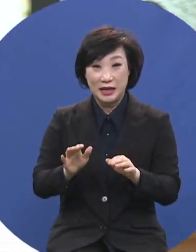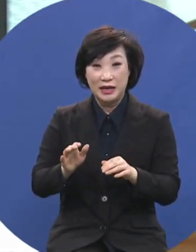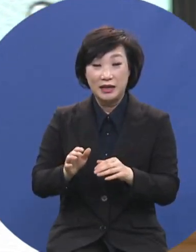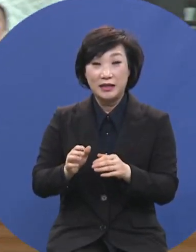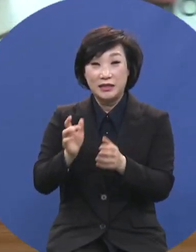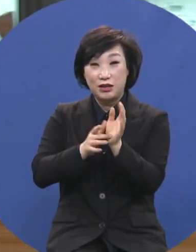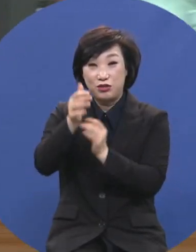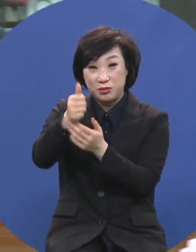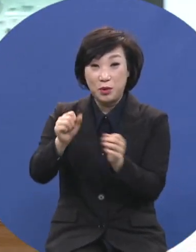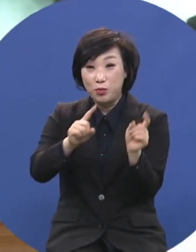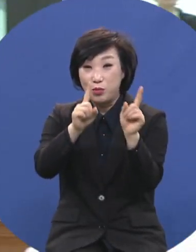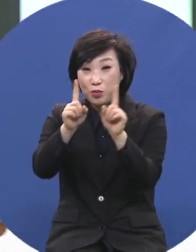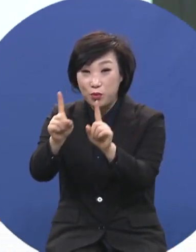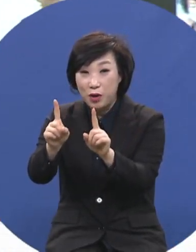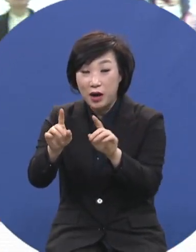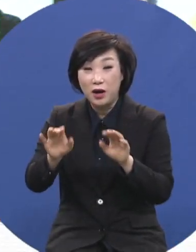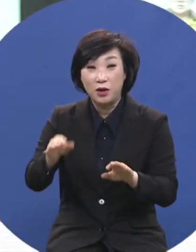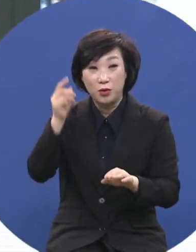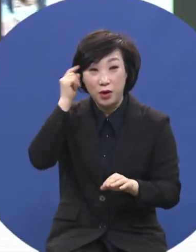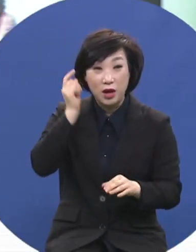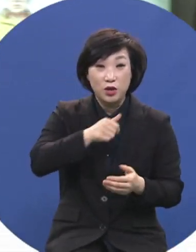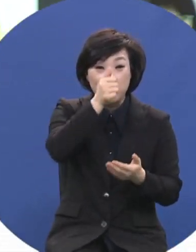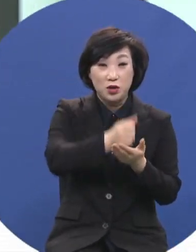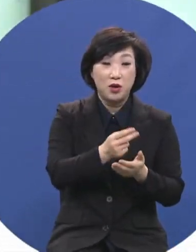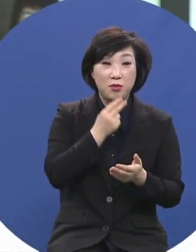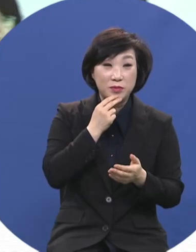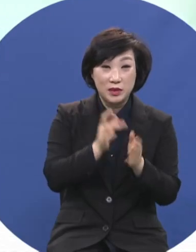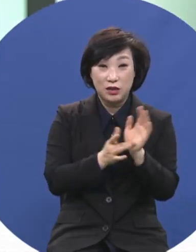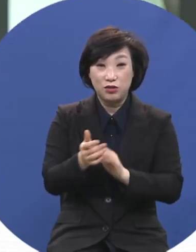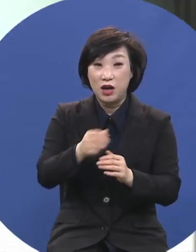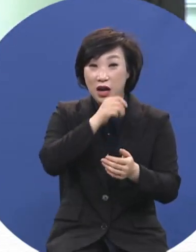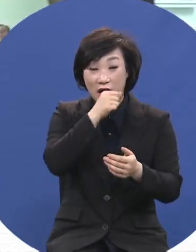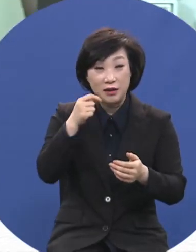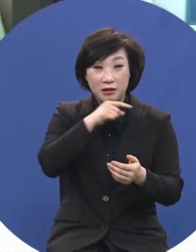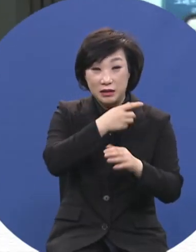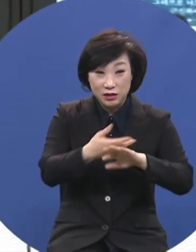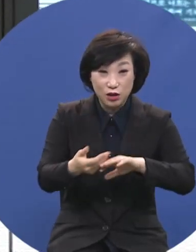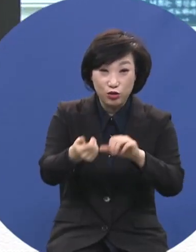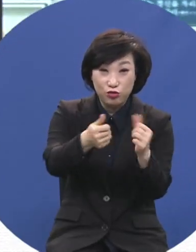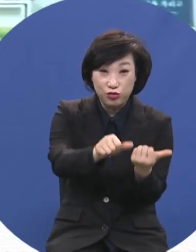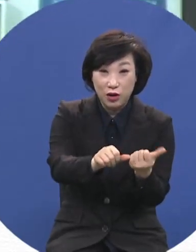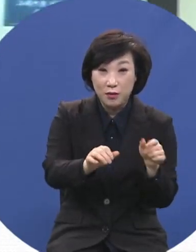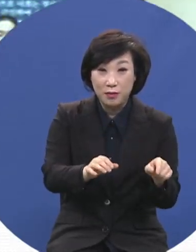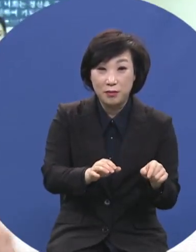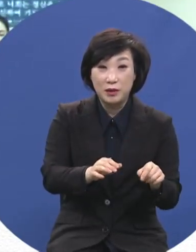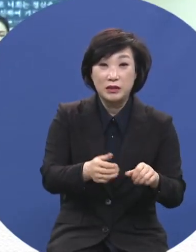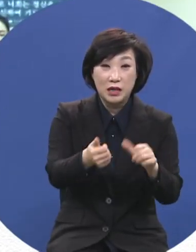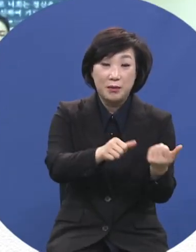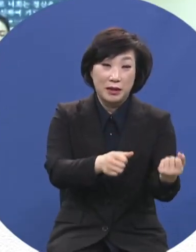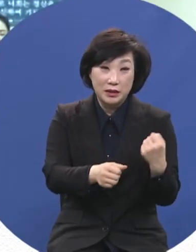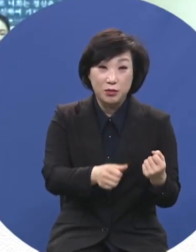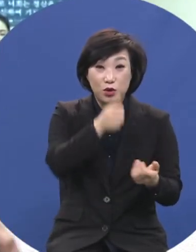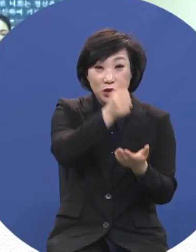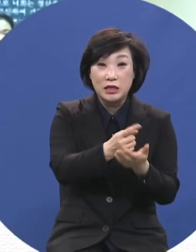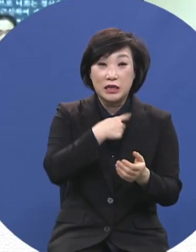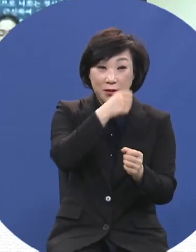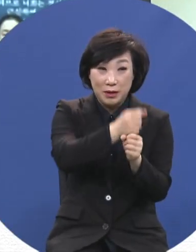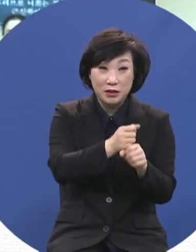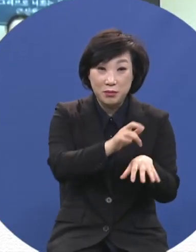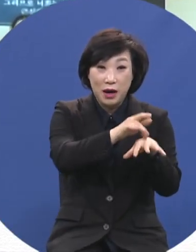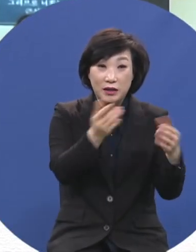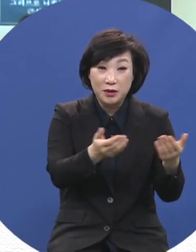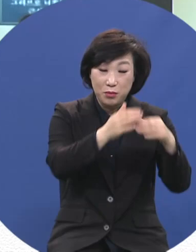그가 부활하신 것은 죄 없는 예수를 죽였으니 사망의 세력자 죄를 지키는 하는 마귀의 일을